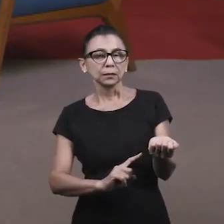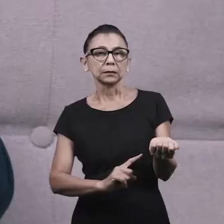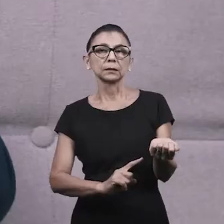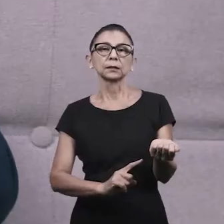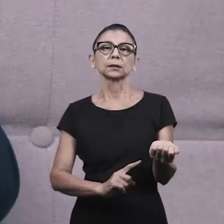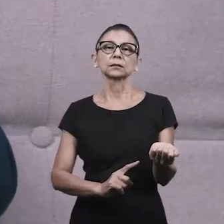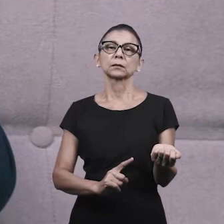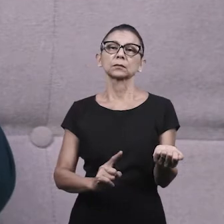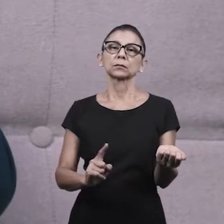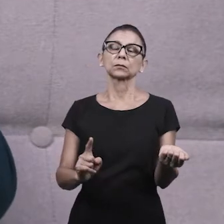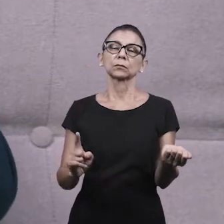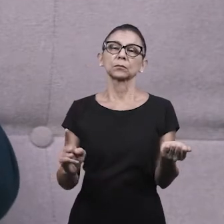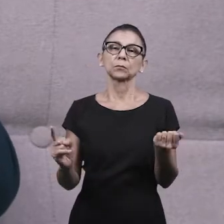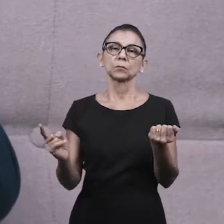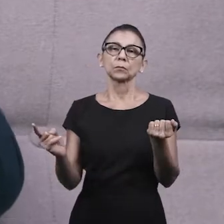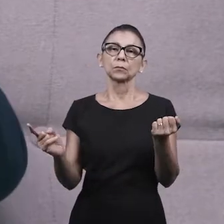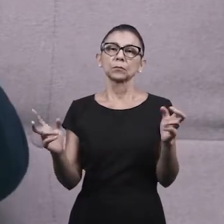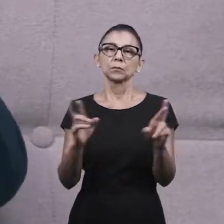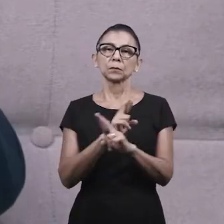Très important.